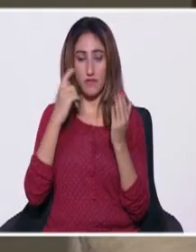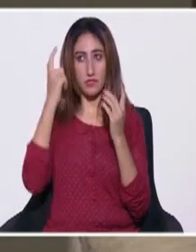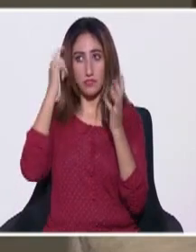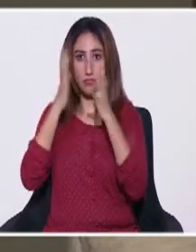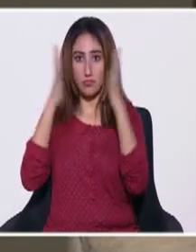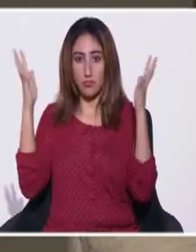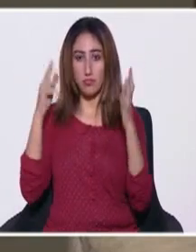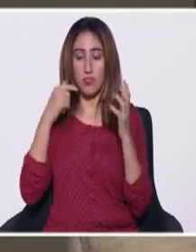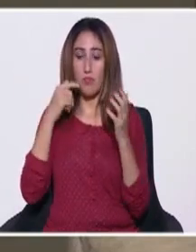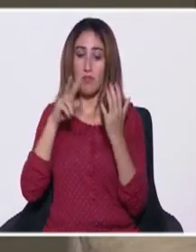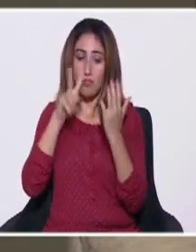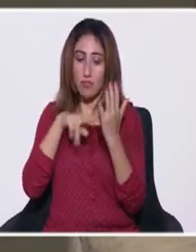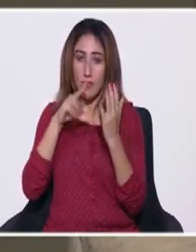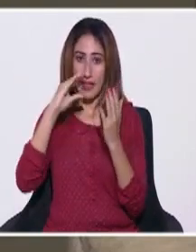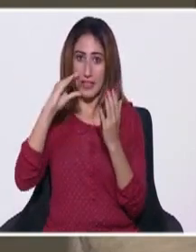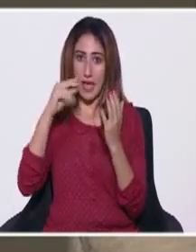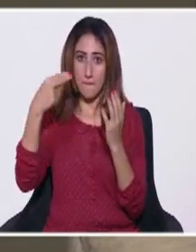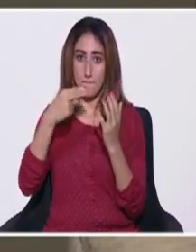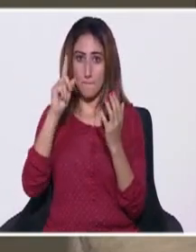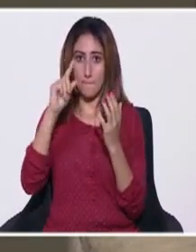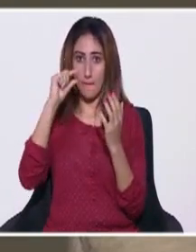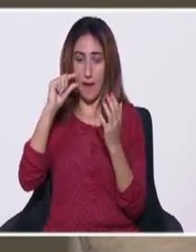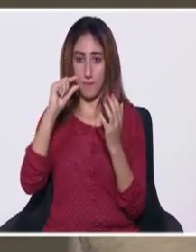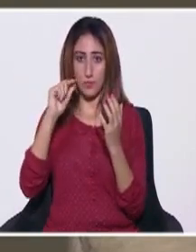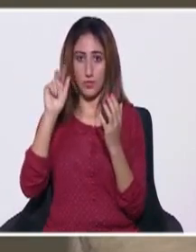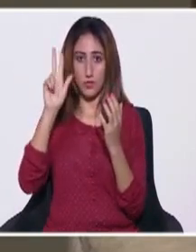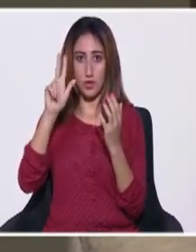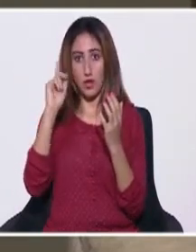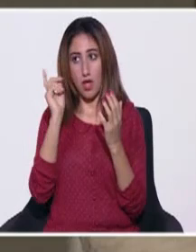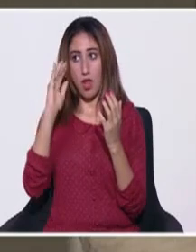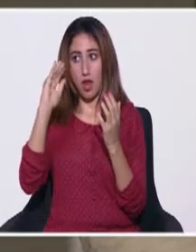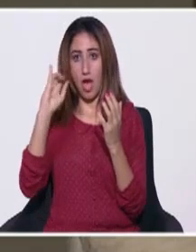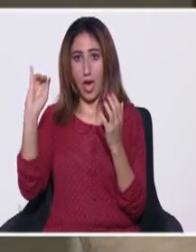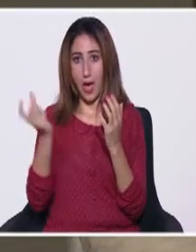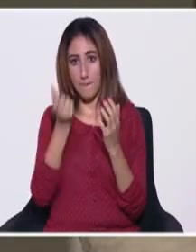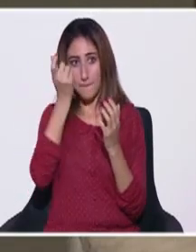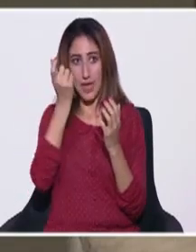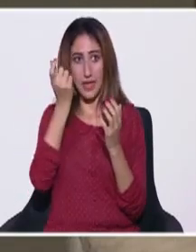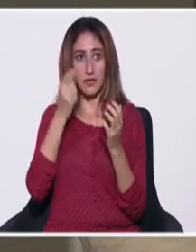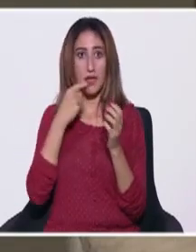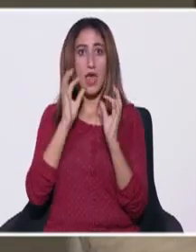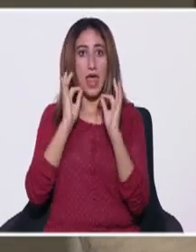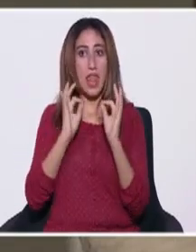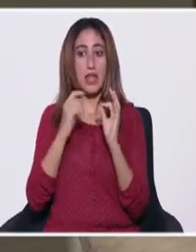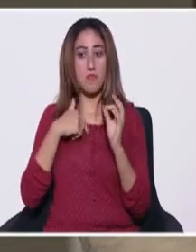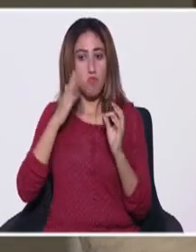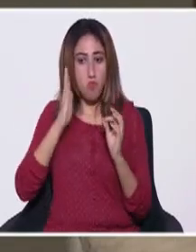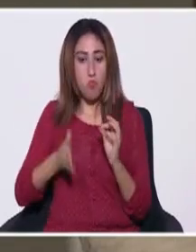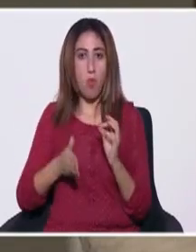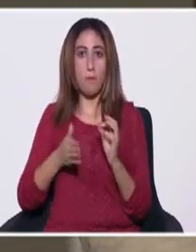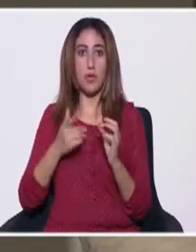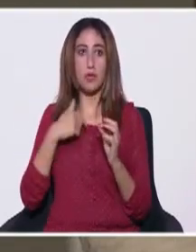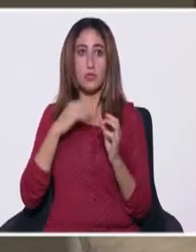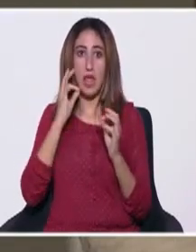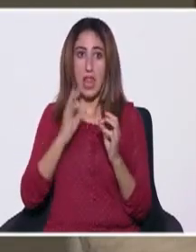الرحمن العيسوي كتابه علم النفس علم وفن، قريت كيف يكون الانسان قادرا على ان يقرا ذاته